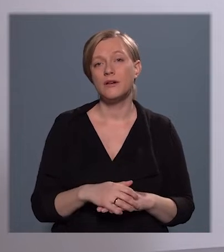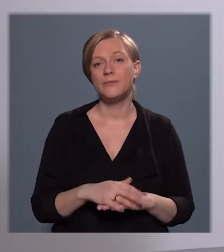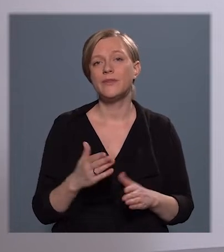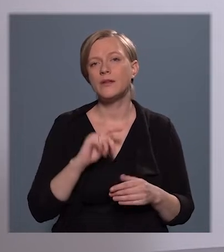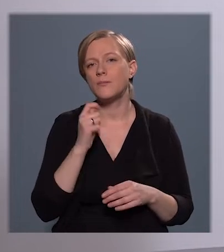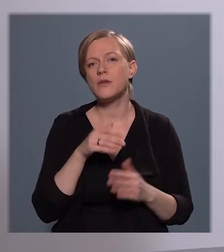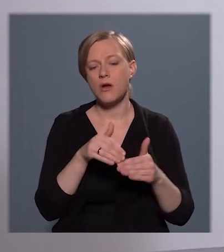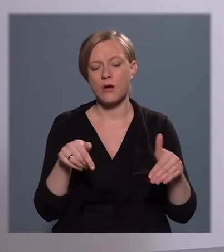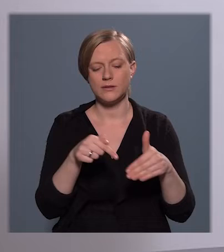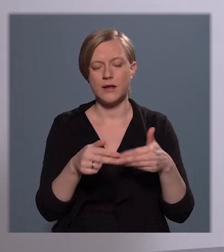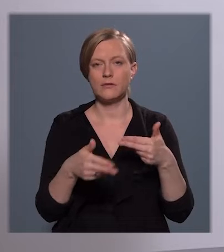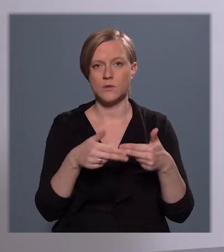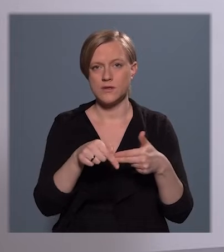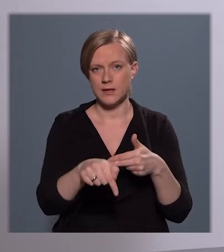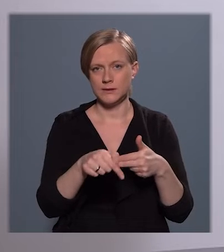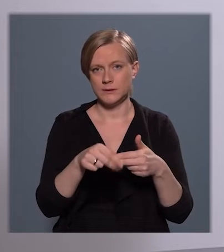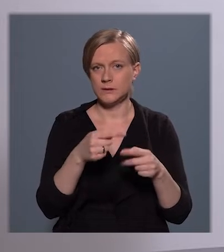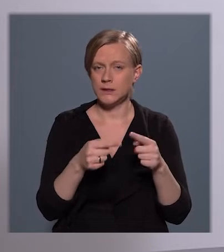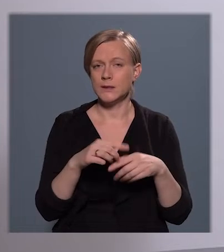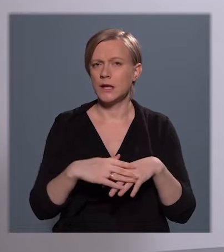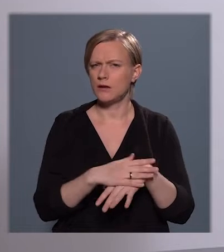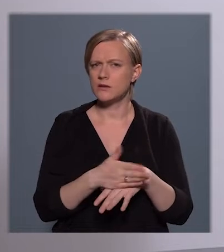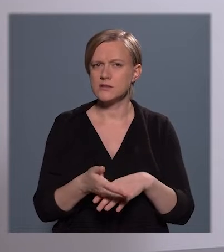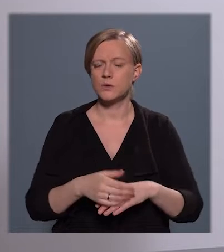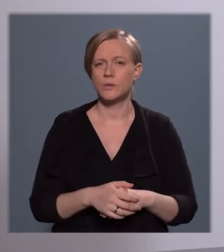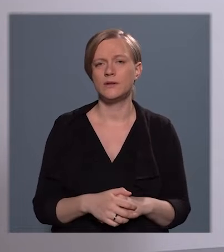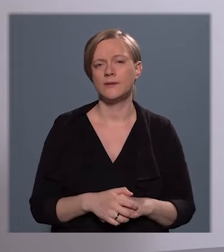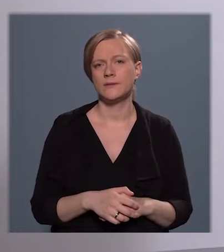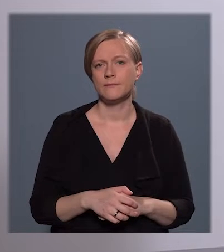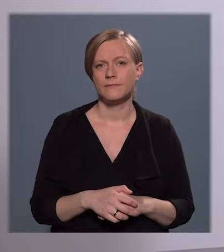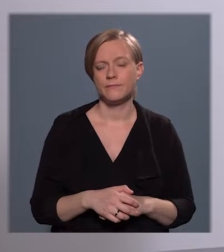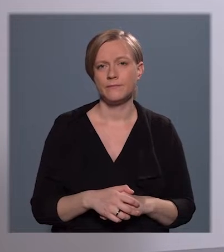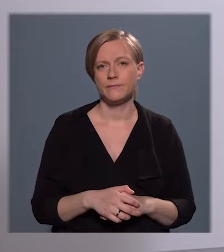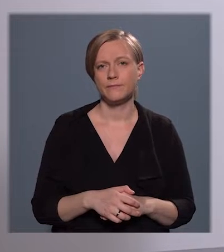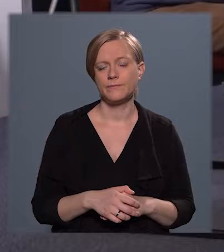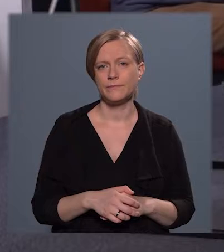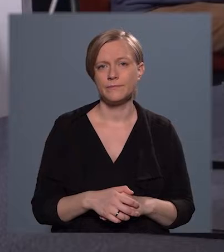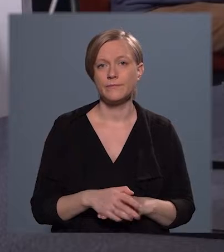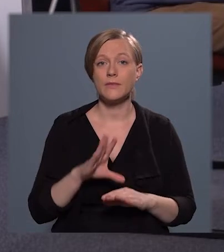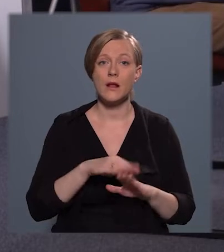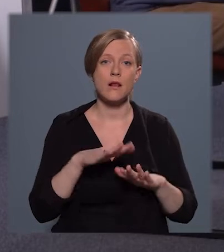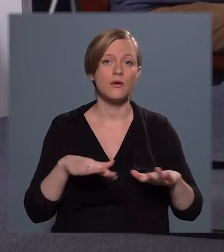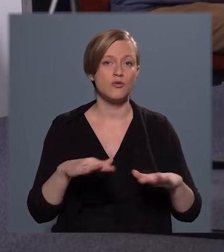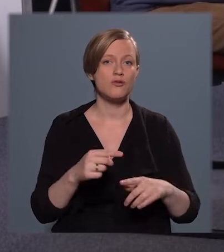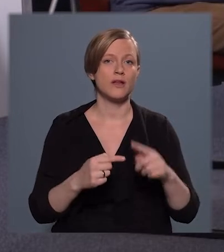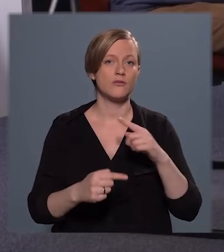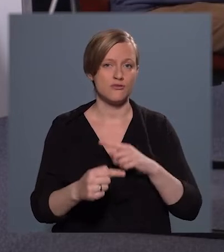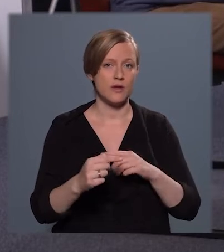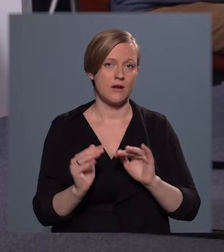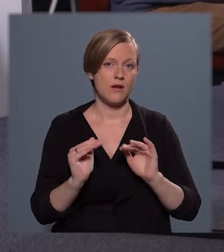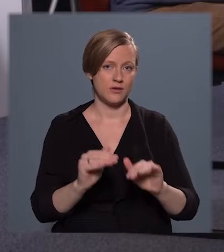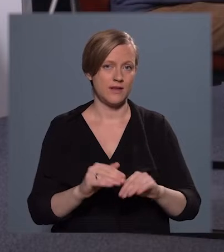A magyar határhoz közé első részeken érződik a lakosságcsere,